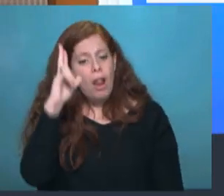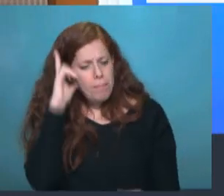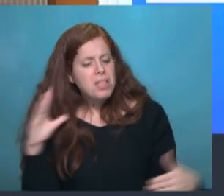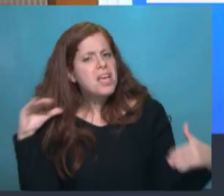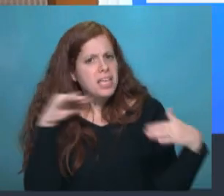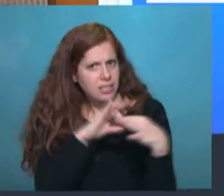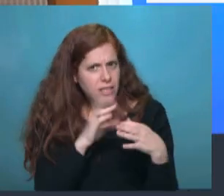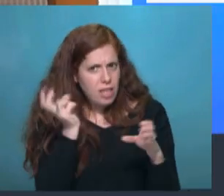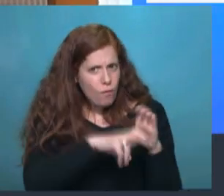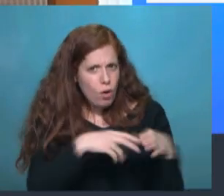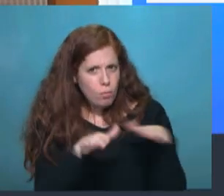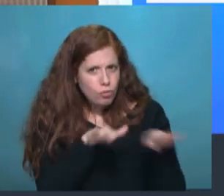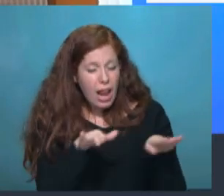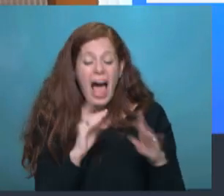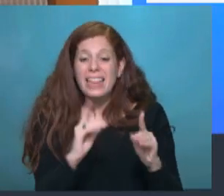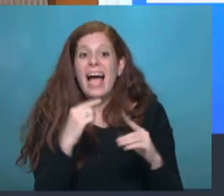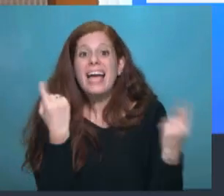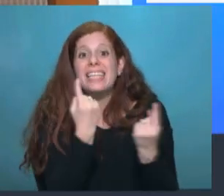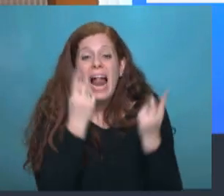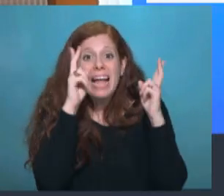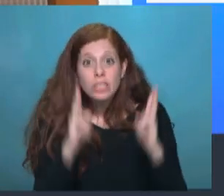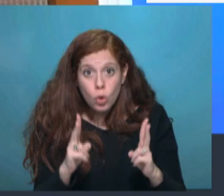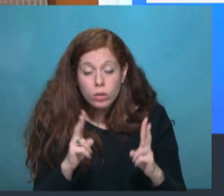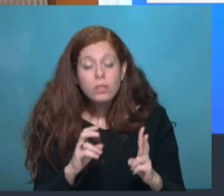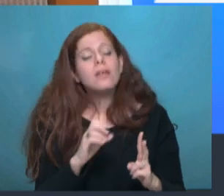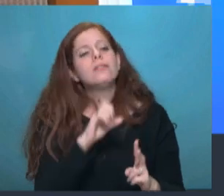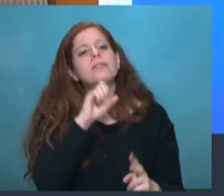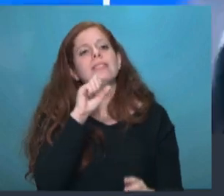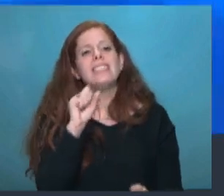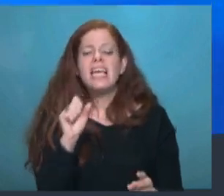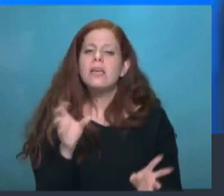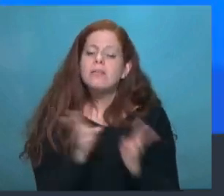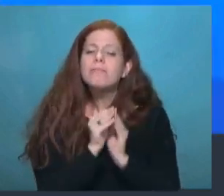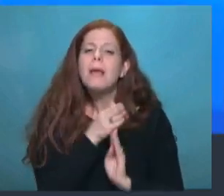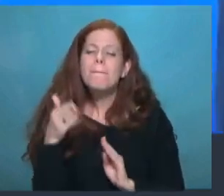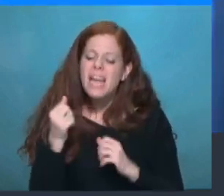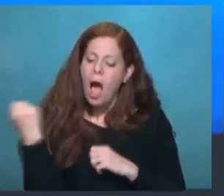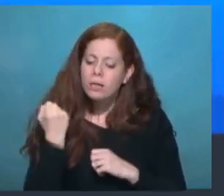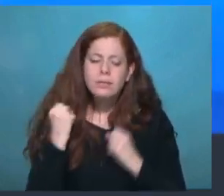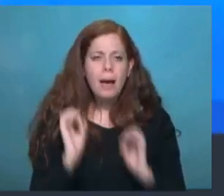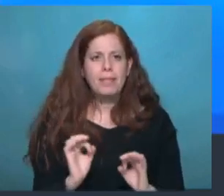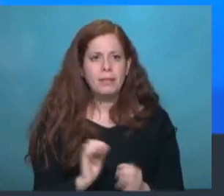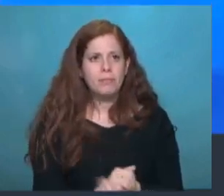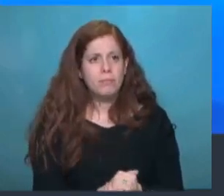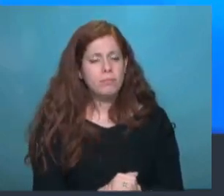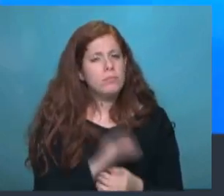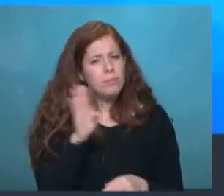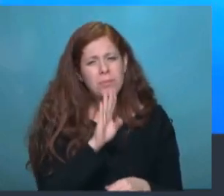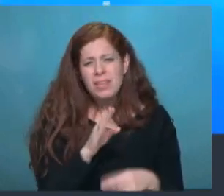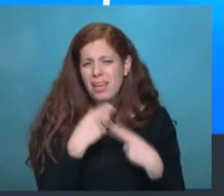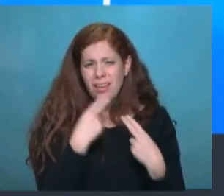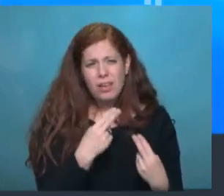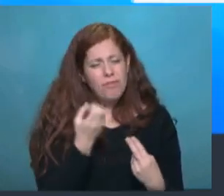לאומית. הדרך היחידה לעצור את זה, זה עם ימין חזק אמיתי. נתניהו הגיב על דברי בנט בביטול. טוב,